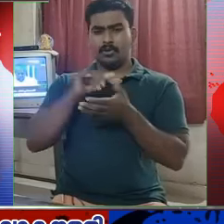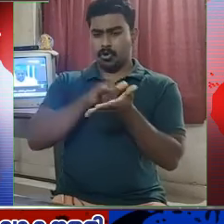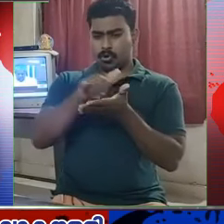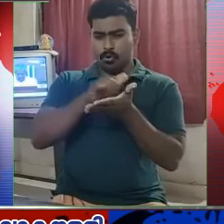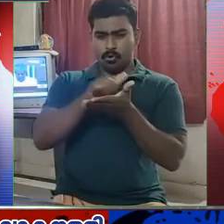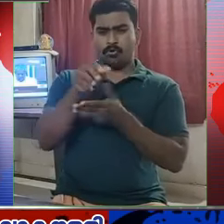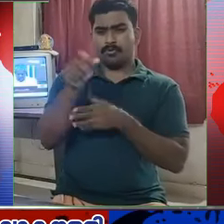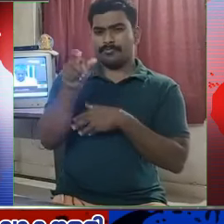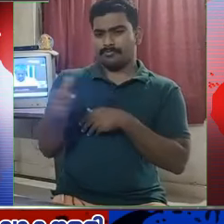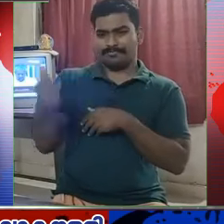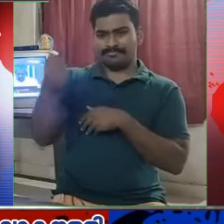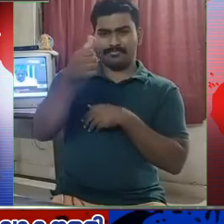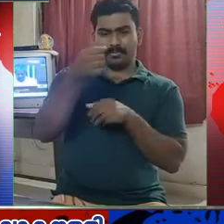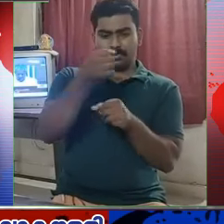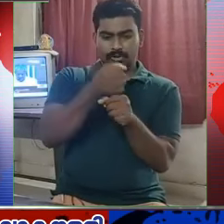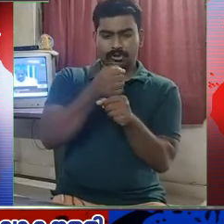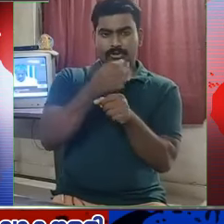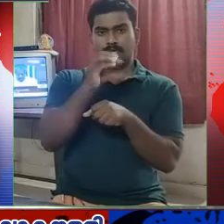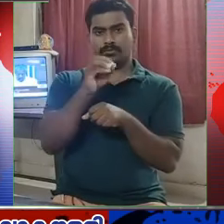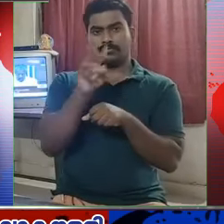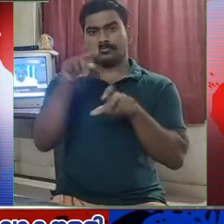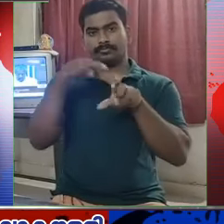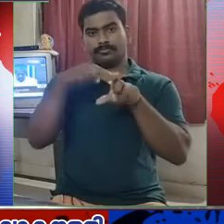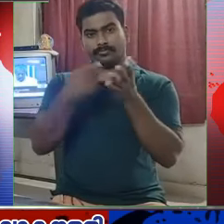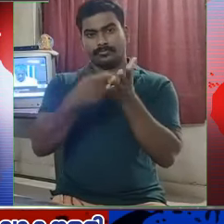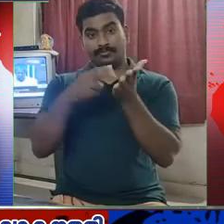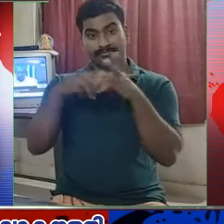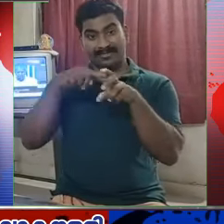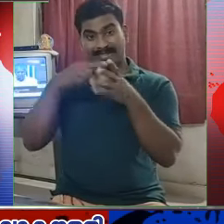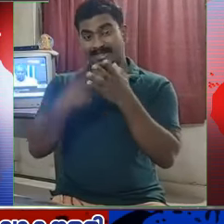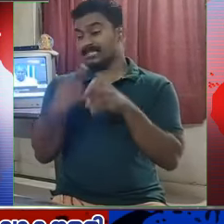1,94,00,000 ന്യൂയോർക്കിലെ ജനസംഖ്യ.